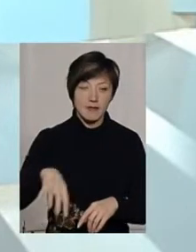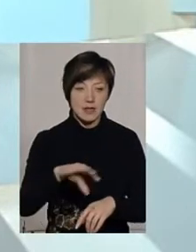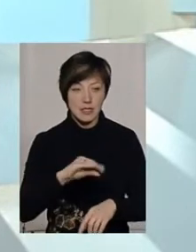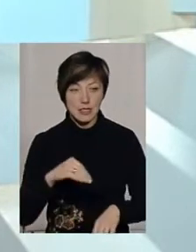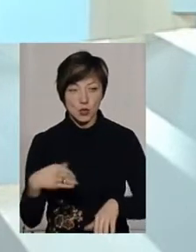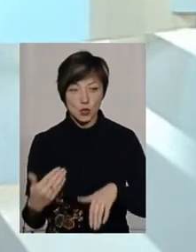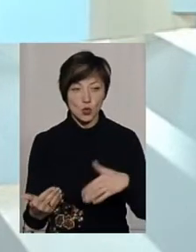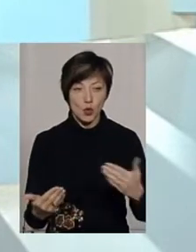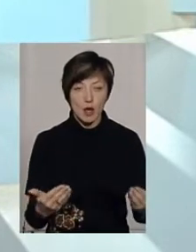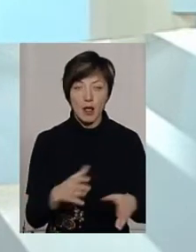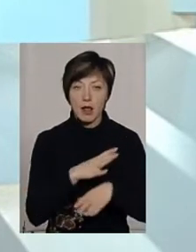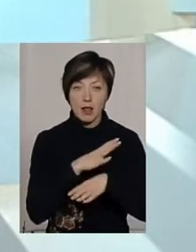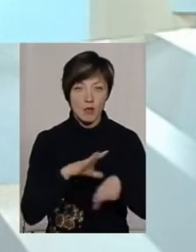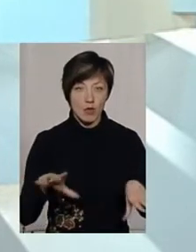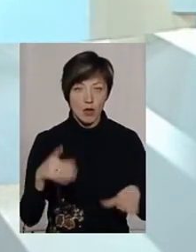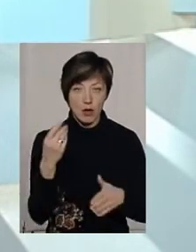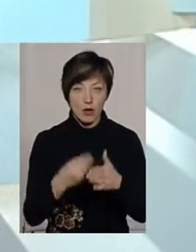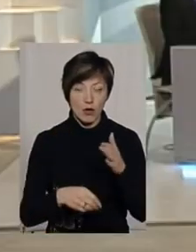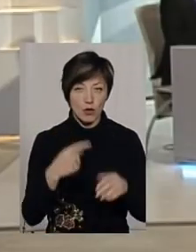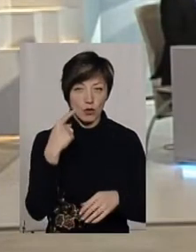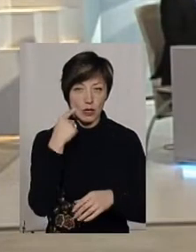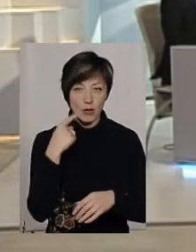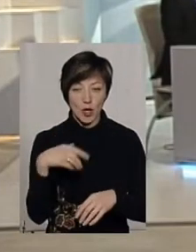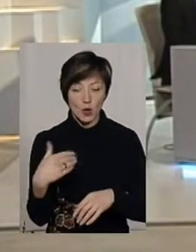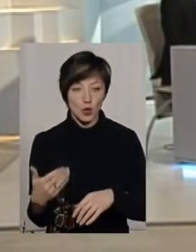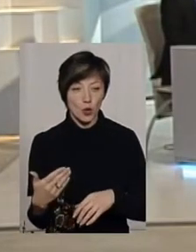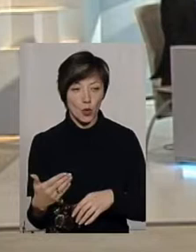сторони, і не були ущемлені сторони,